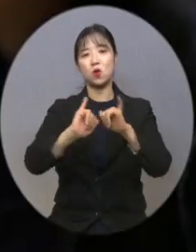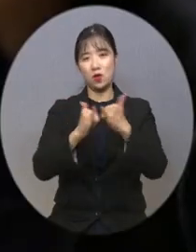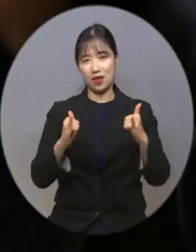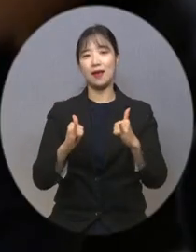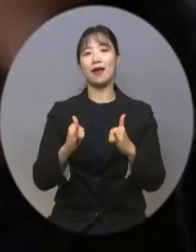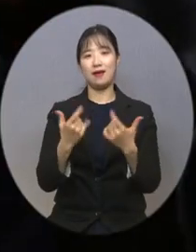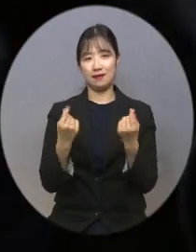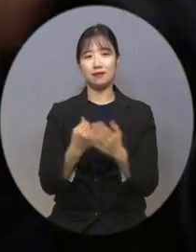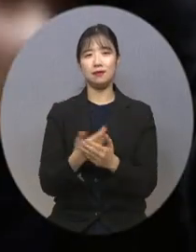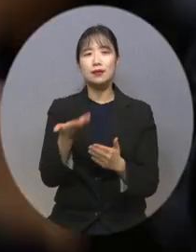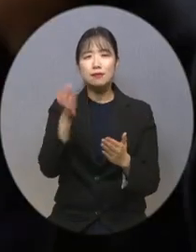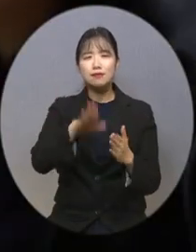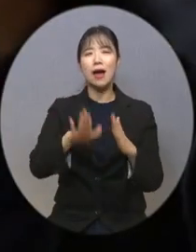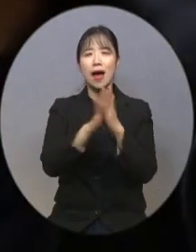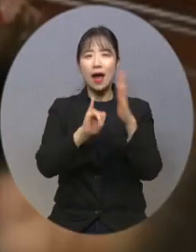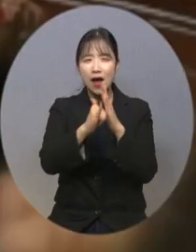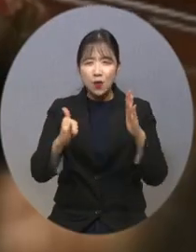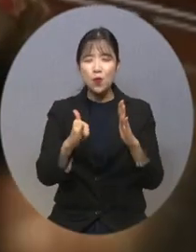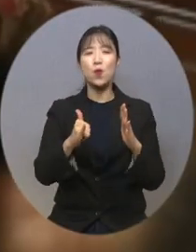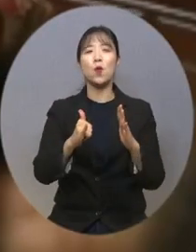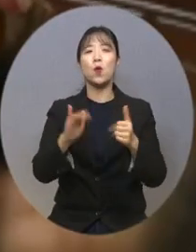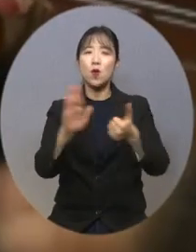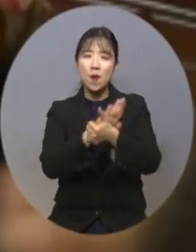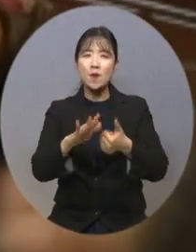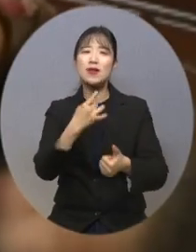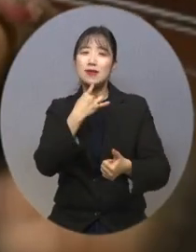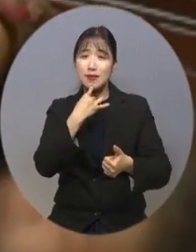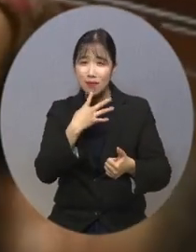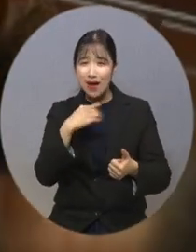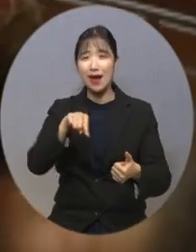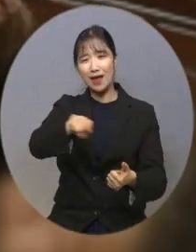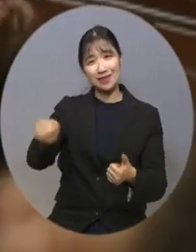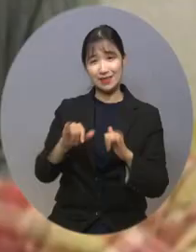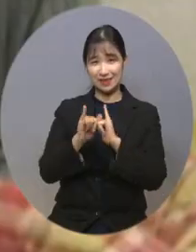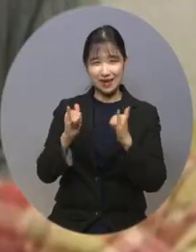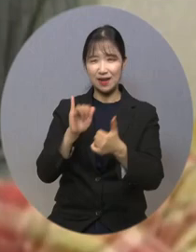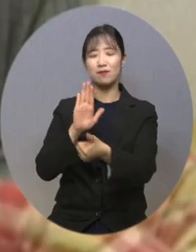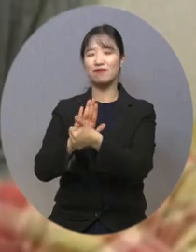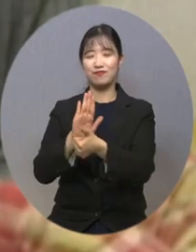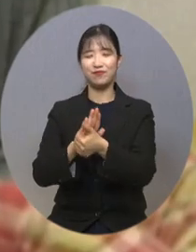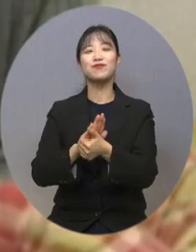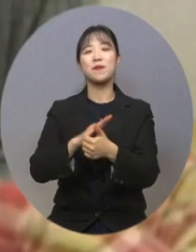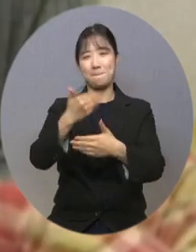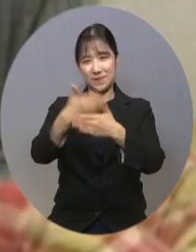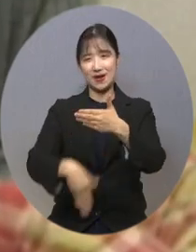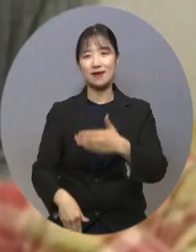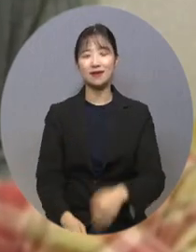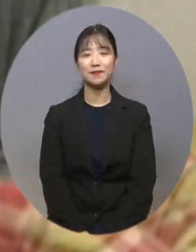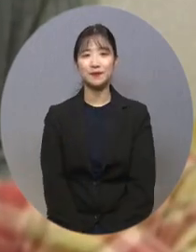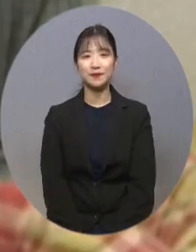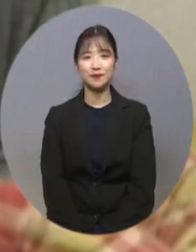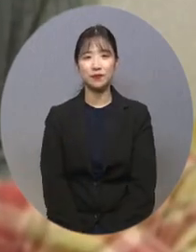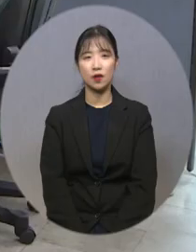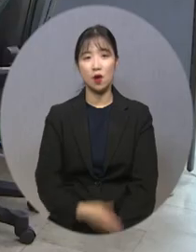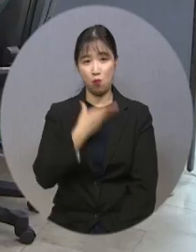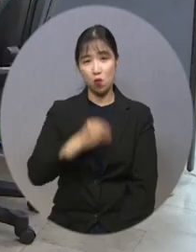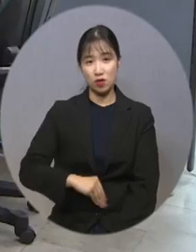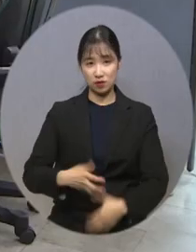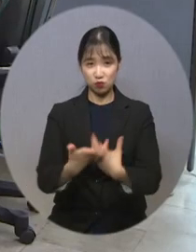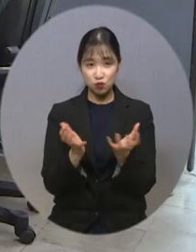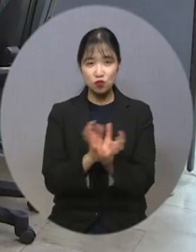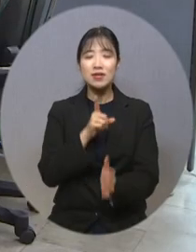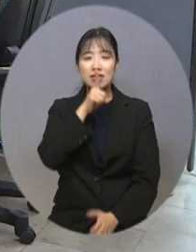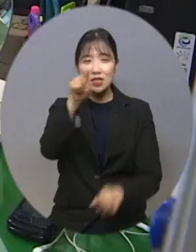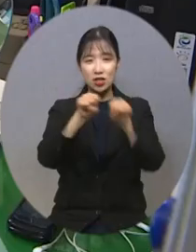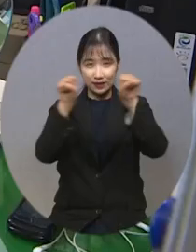다만 가족관계인 수급자에게만 서비스를 제공하는 요양보호사는 지원 대상에서 제외됩니다. 보건복지부는 신청